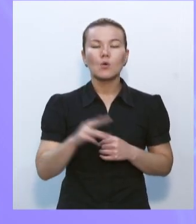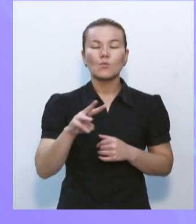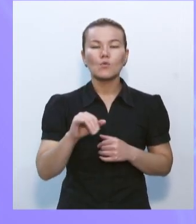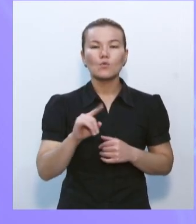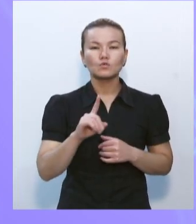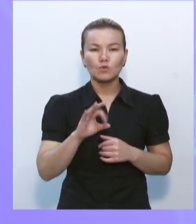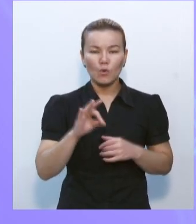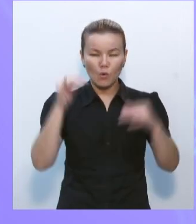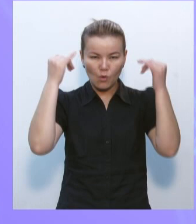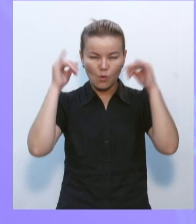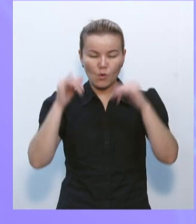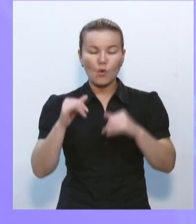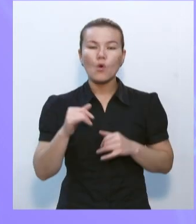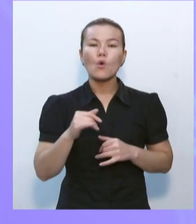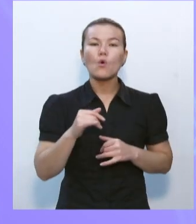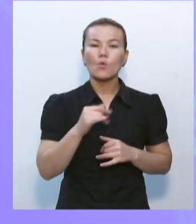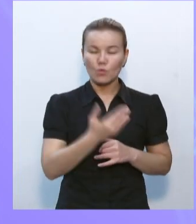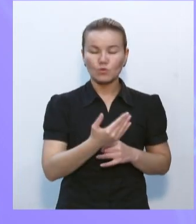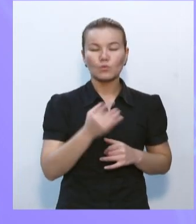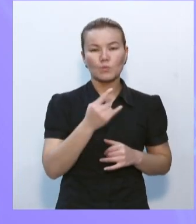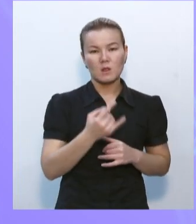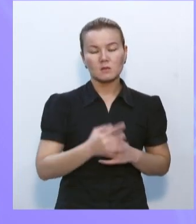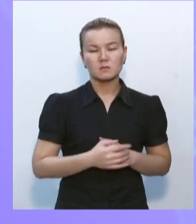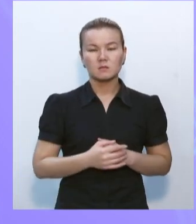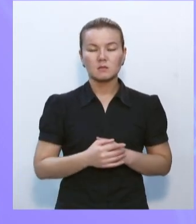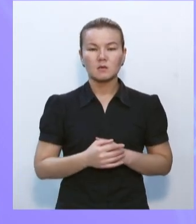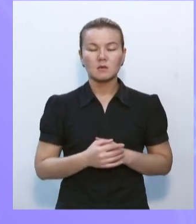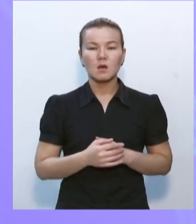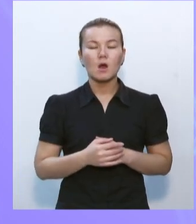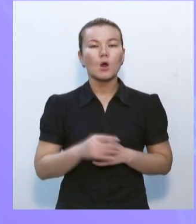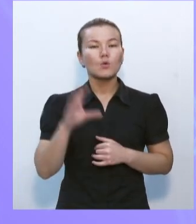Музоо уйдун баласы. Күчүк.